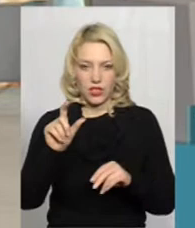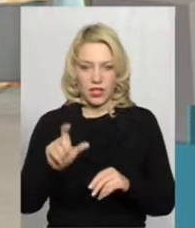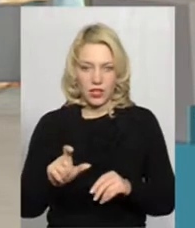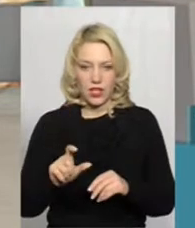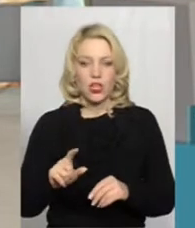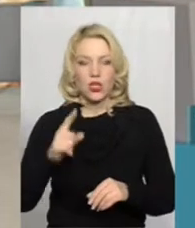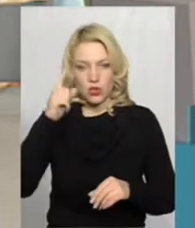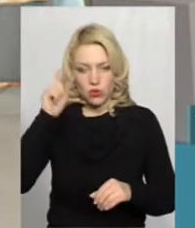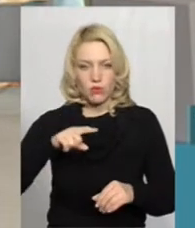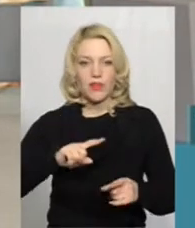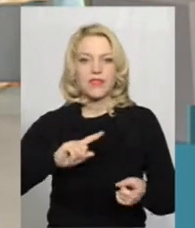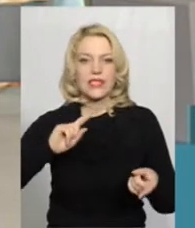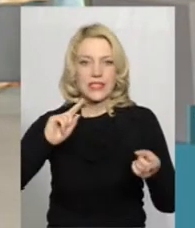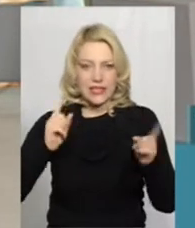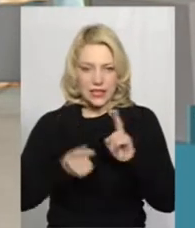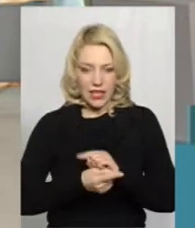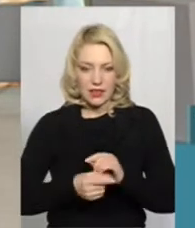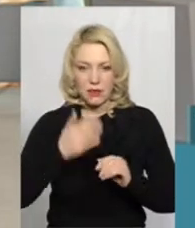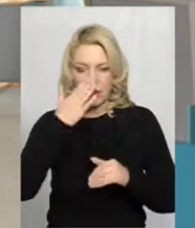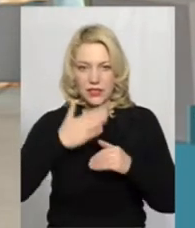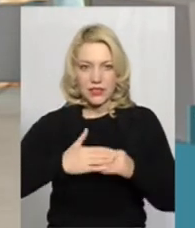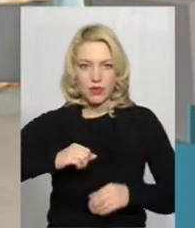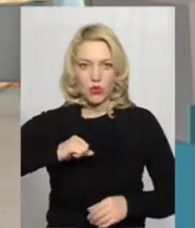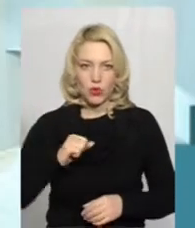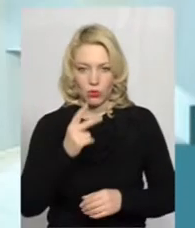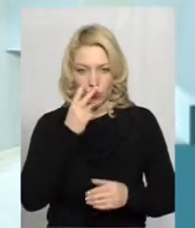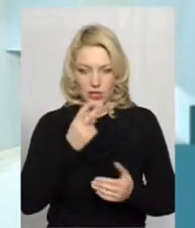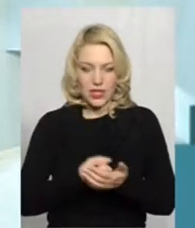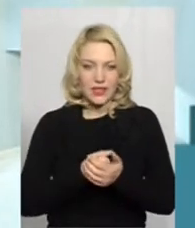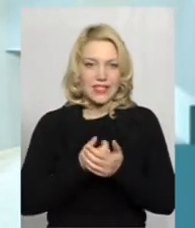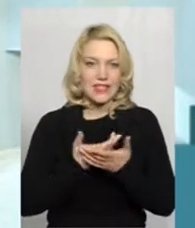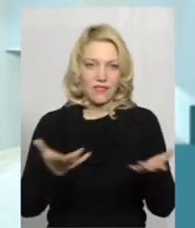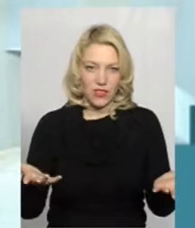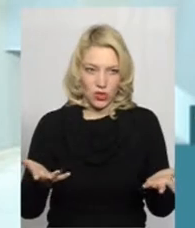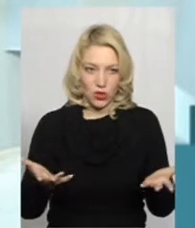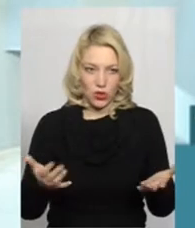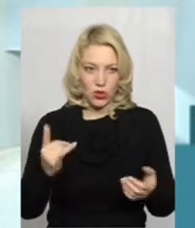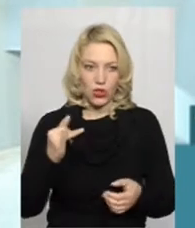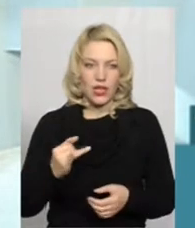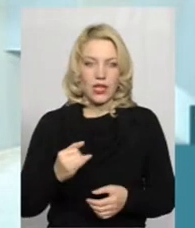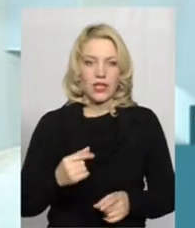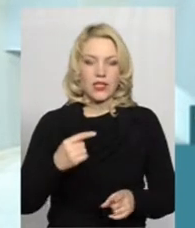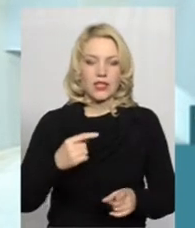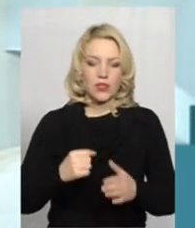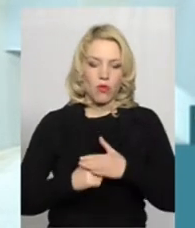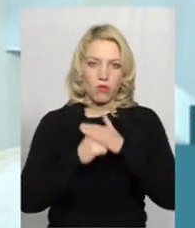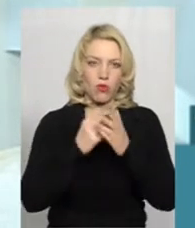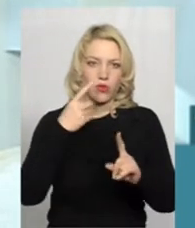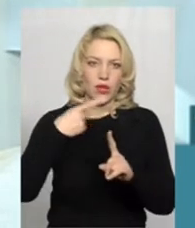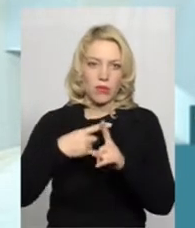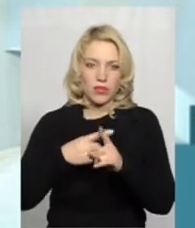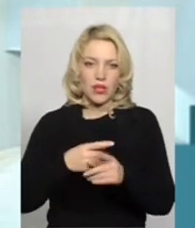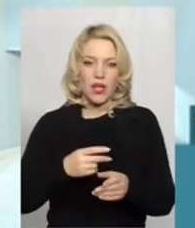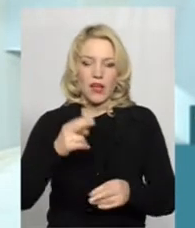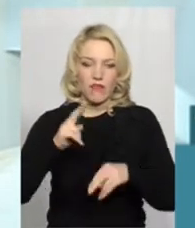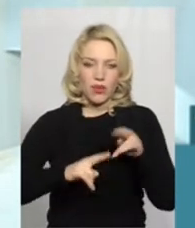зумів стати близьким другом і показати світло, і з опорою на позитивне вибудувати